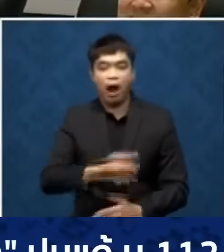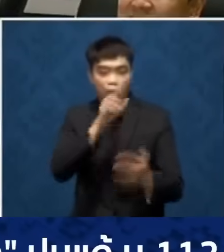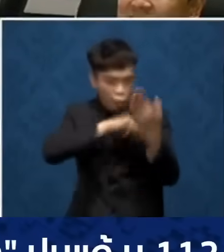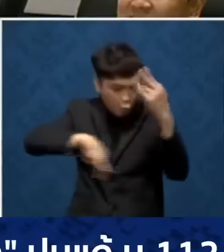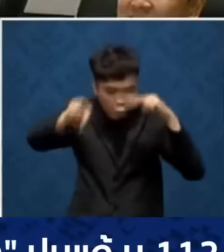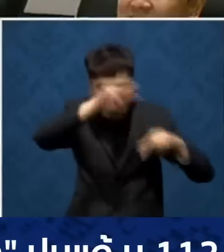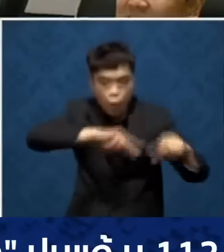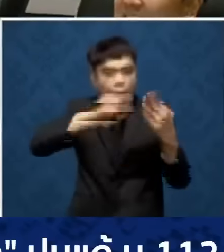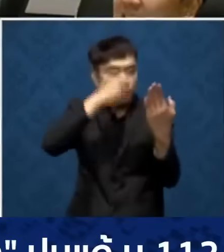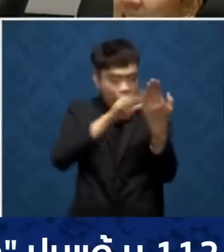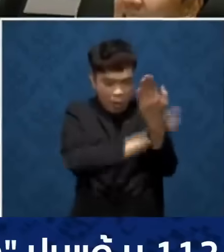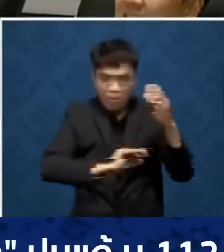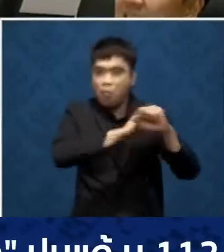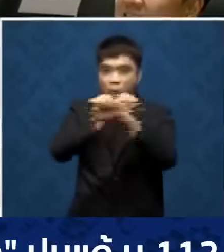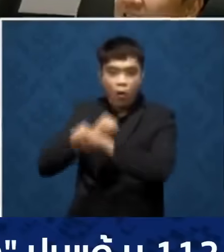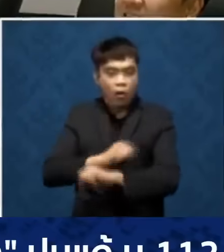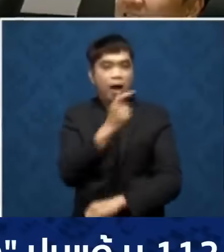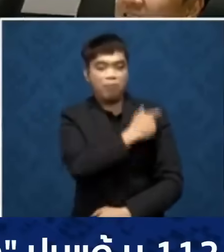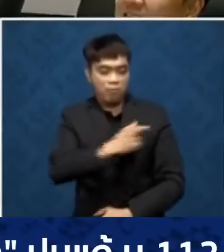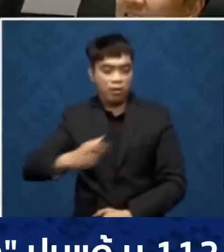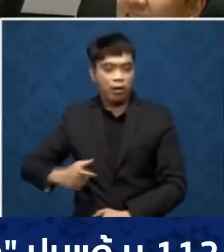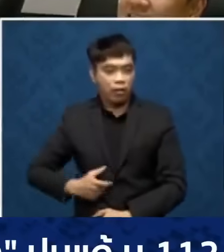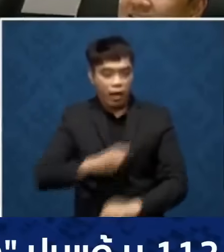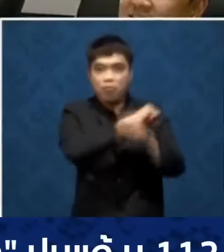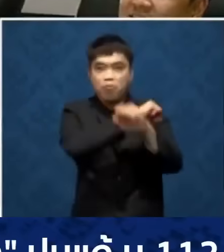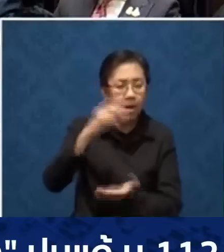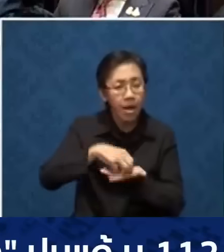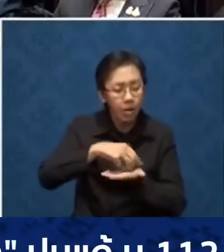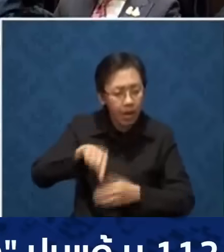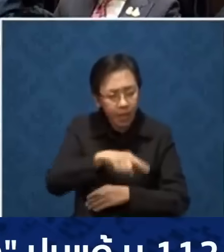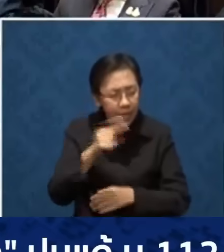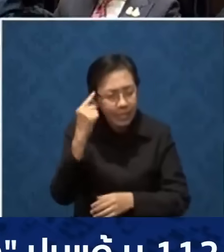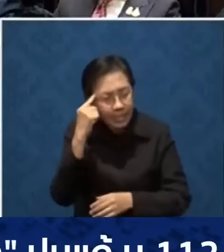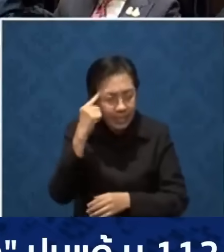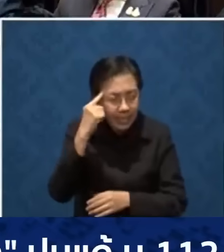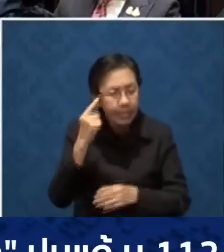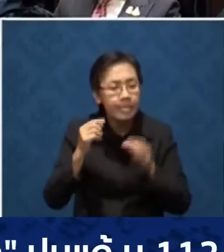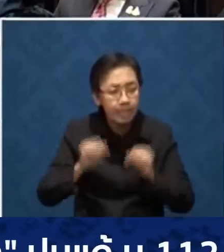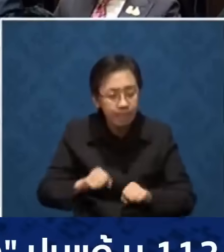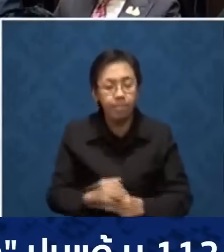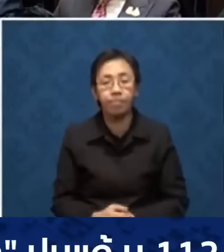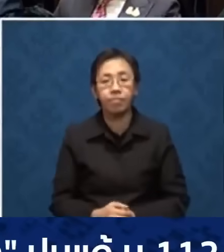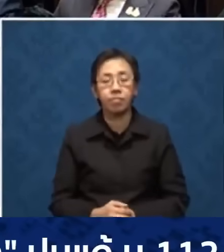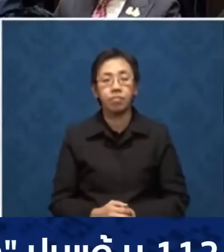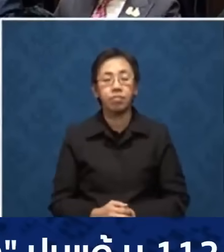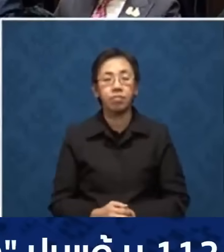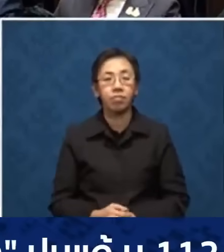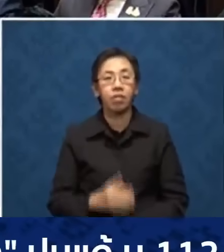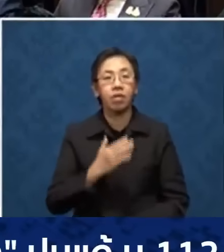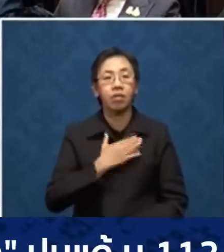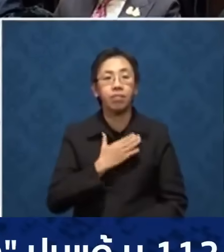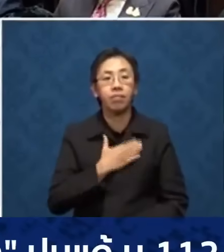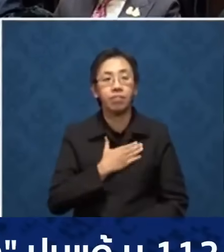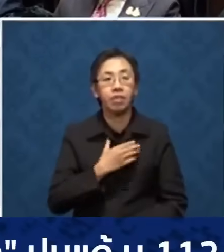องนี้และปกป้องสถาบันด้วยหัวใจด้วยเลือดเนื้อของผมท่านประธาน โอ้นะเนื้อหาก็ว่าหนักแล้วนะฮะแ